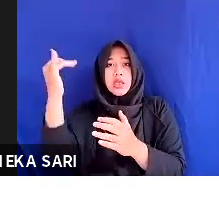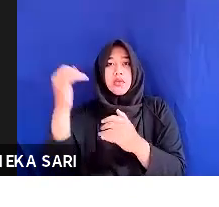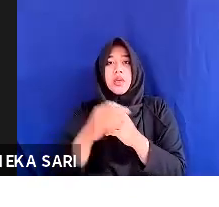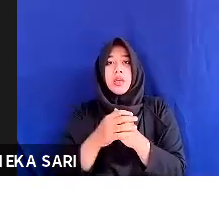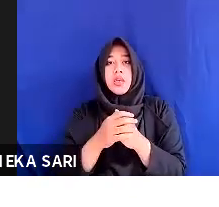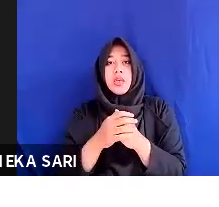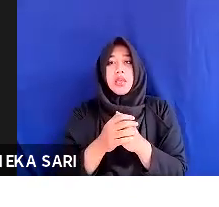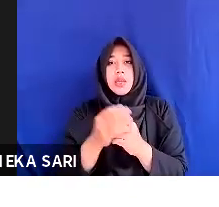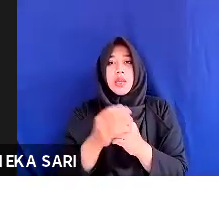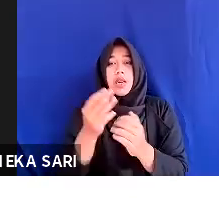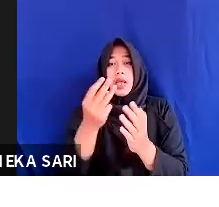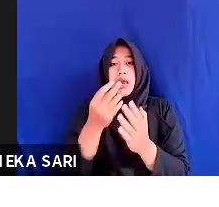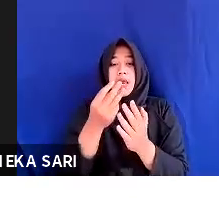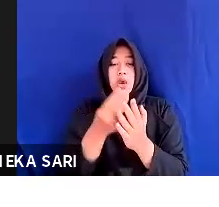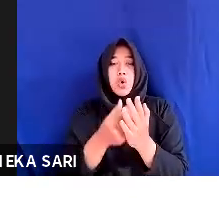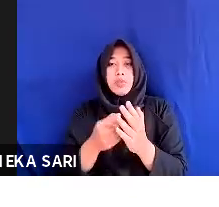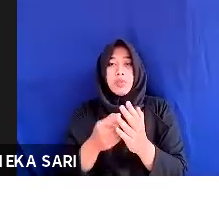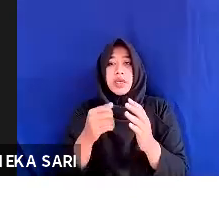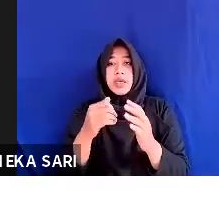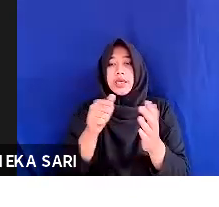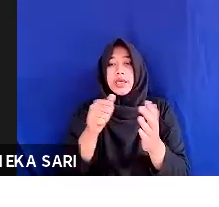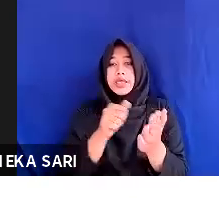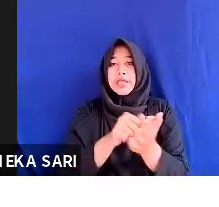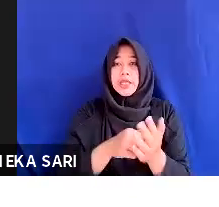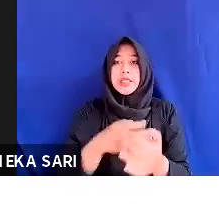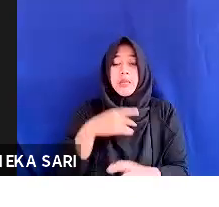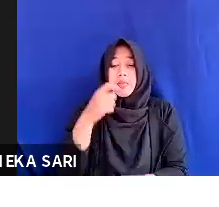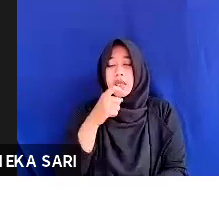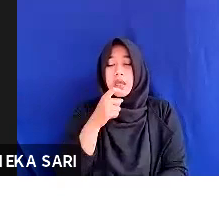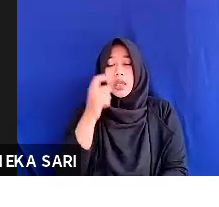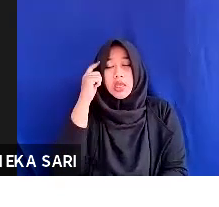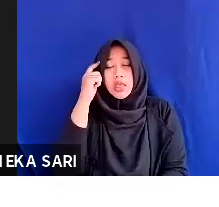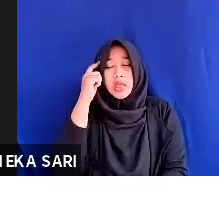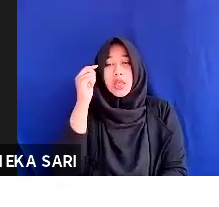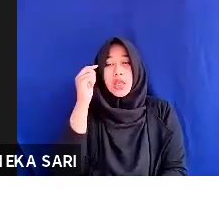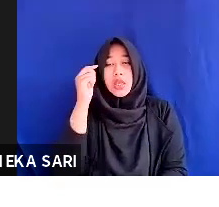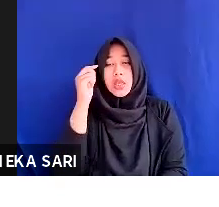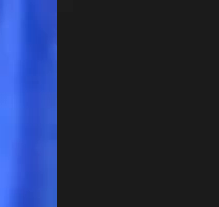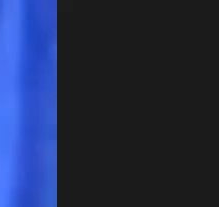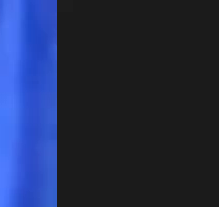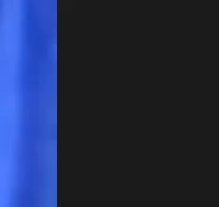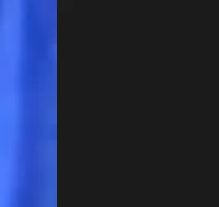bisa saya sampaikan sebagai bahan diskusi, semoga bisa menjadi bahan untuk